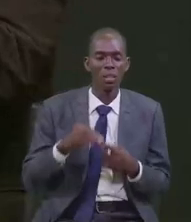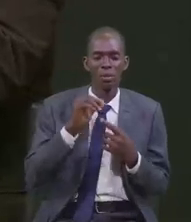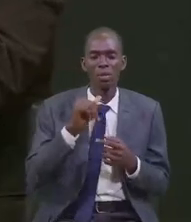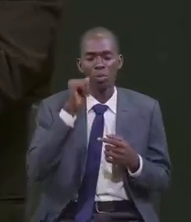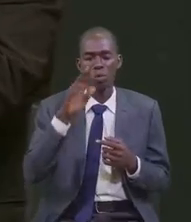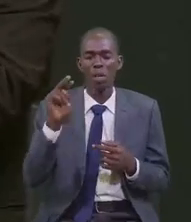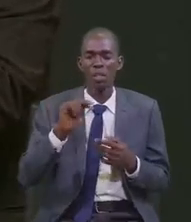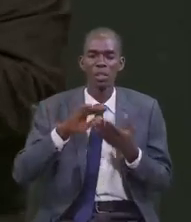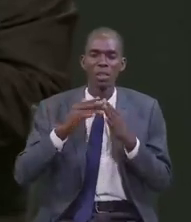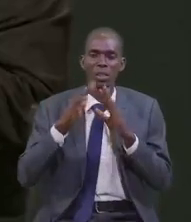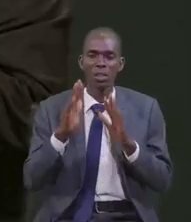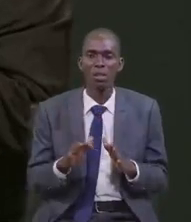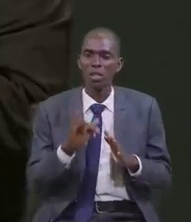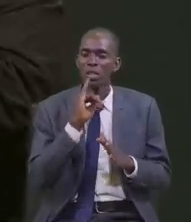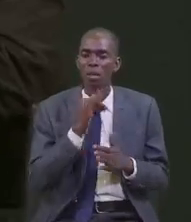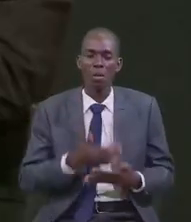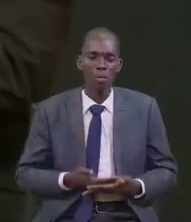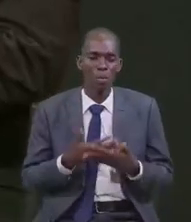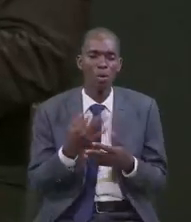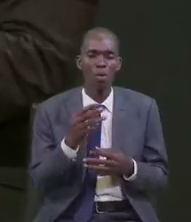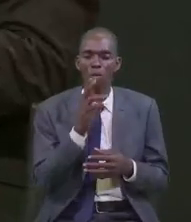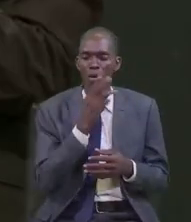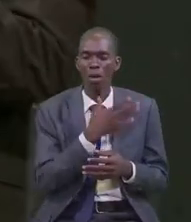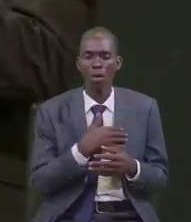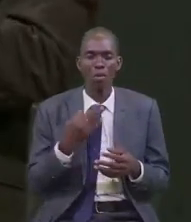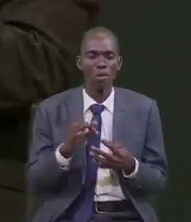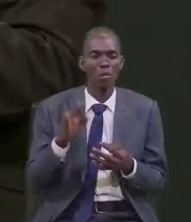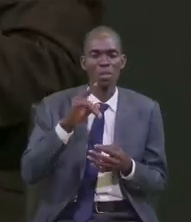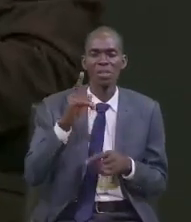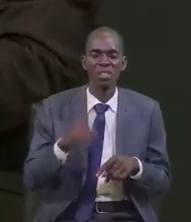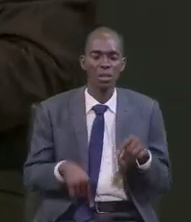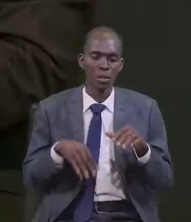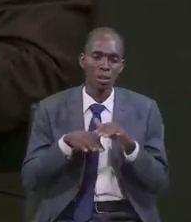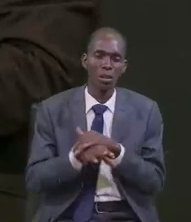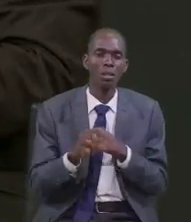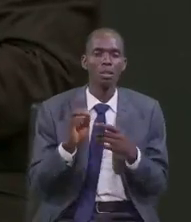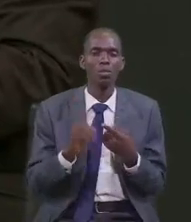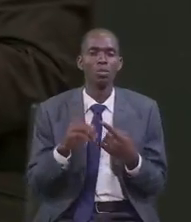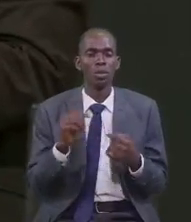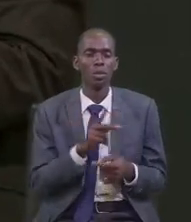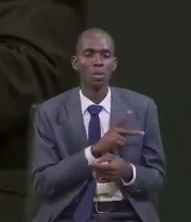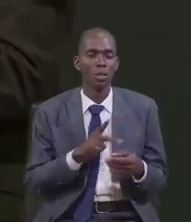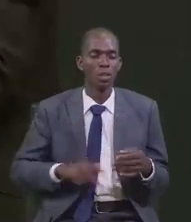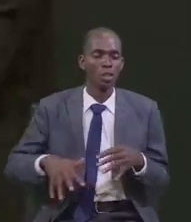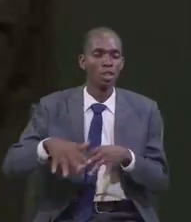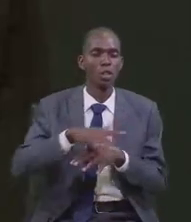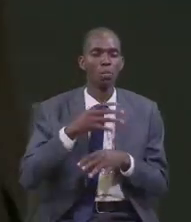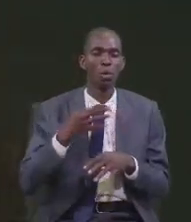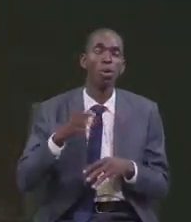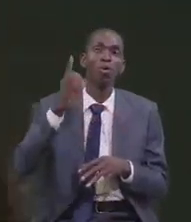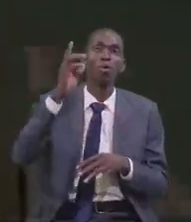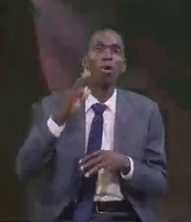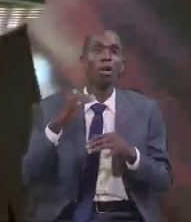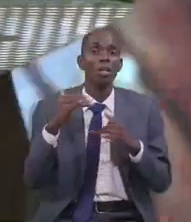si un homme, un Nazaréen, ne naît d'eau et d'esprit, il ne peut entrer dans le royaume de Dieu. Voyez, vous comprenez